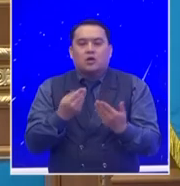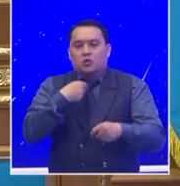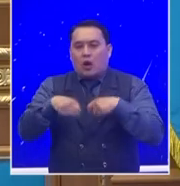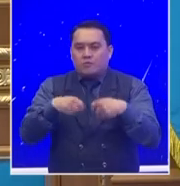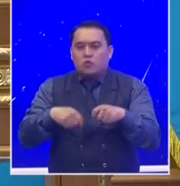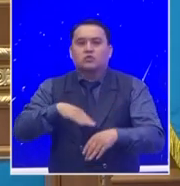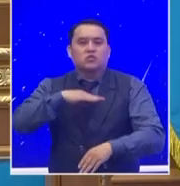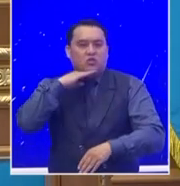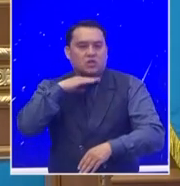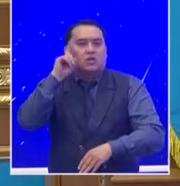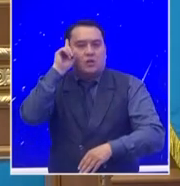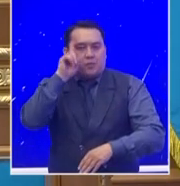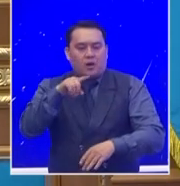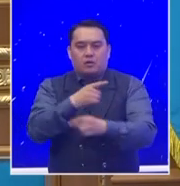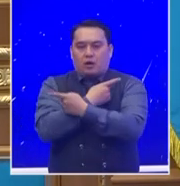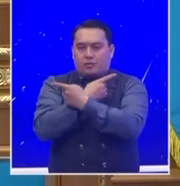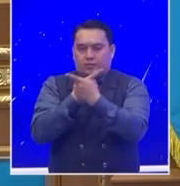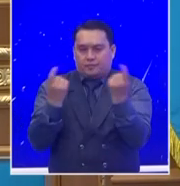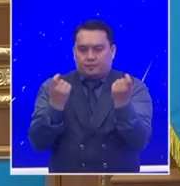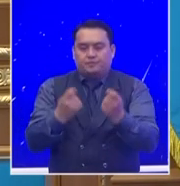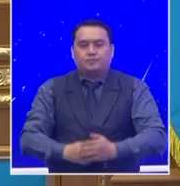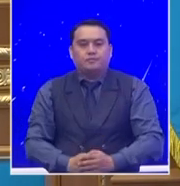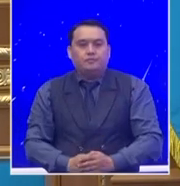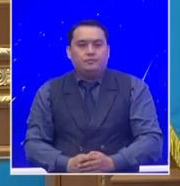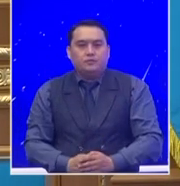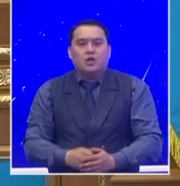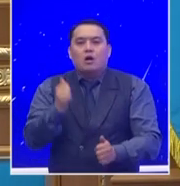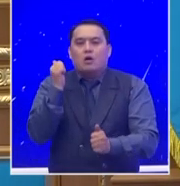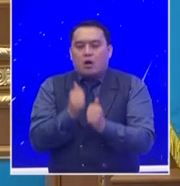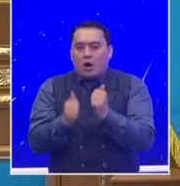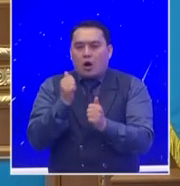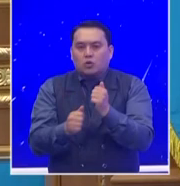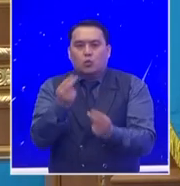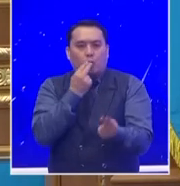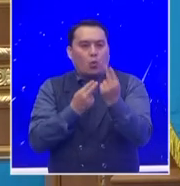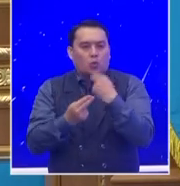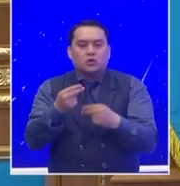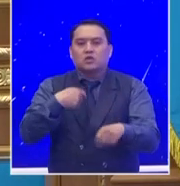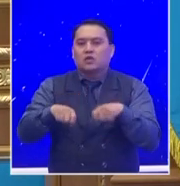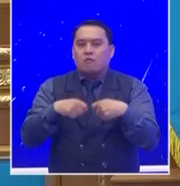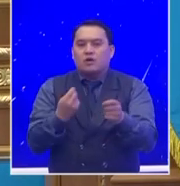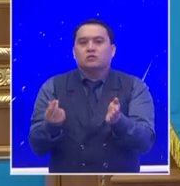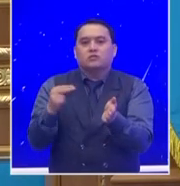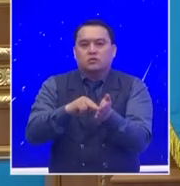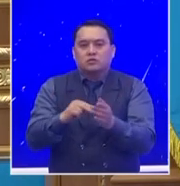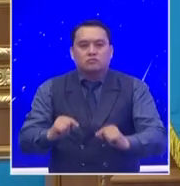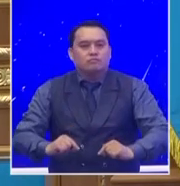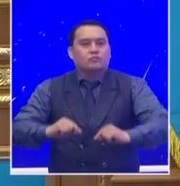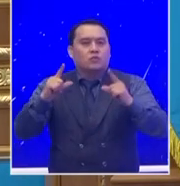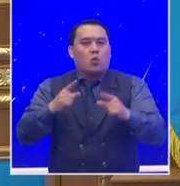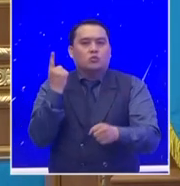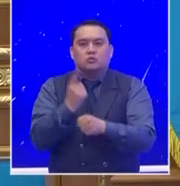қоры жеткілікті екеніне назар аударғым келеді. Күнделікті тұтынатын тауар бағасын